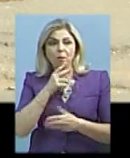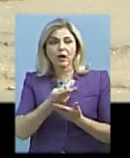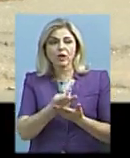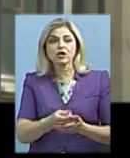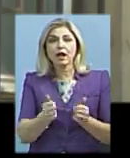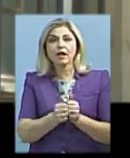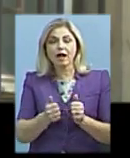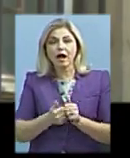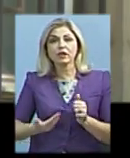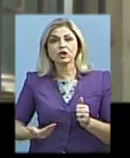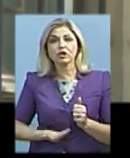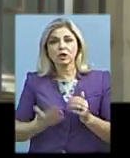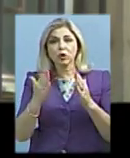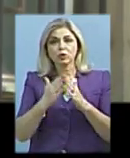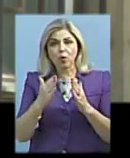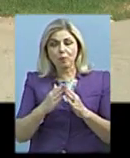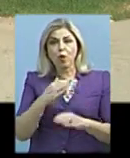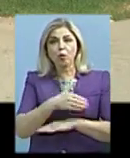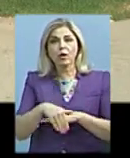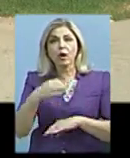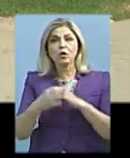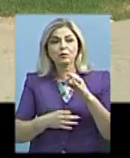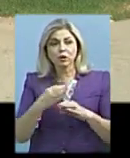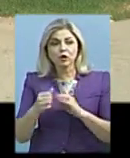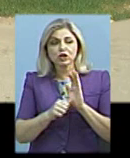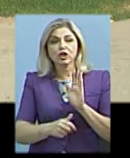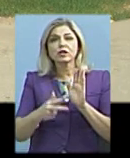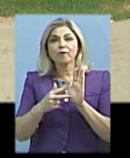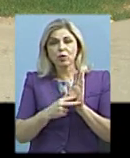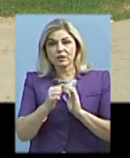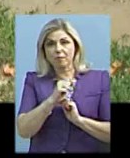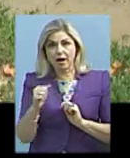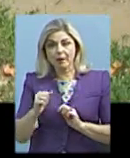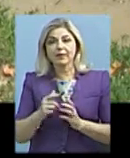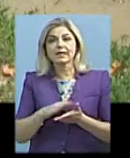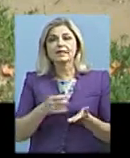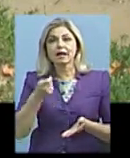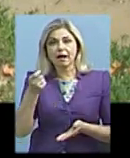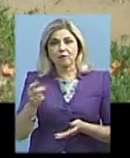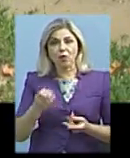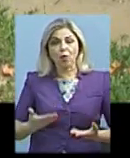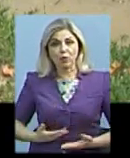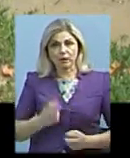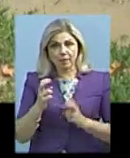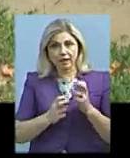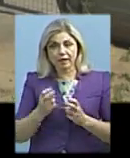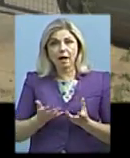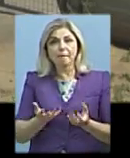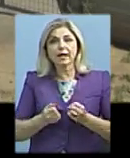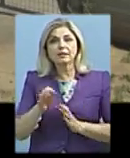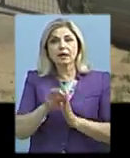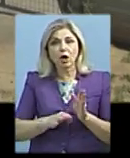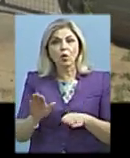будинку на вулиці Космонавтів, 68А. Заявку на прибирання трупа в комунальному підприємстві прийняли відразу, але прибрати не